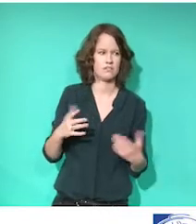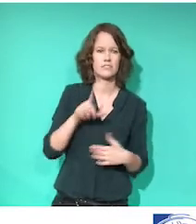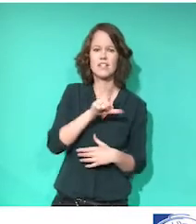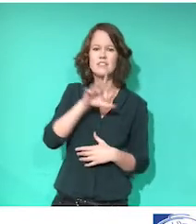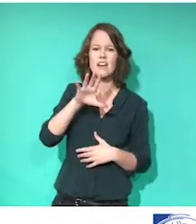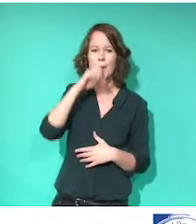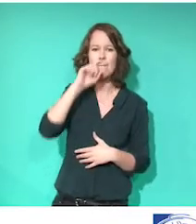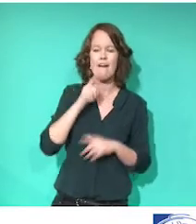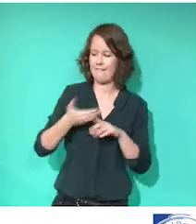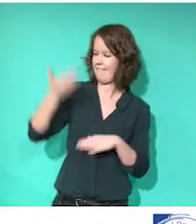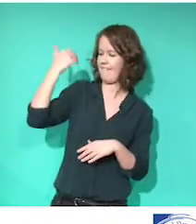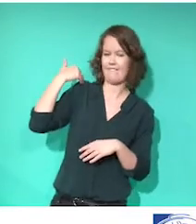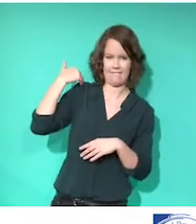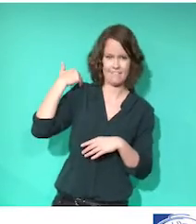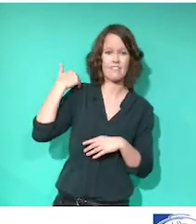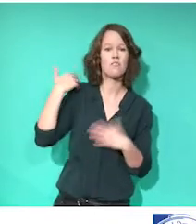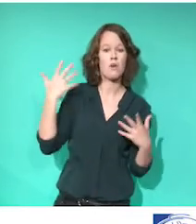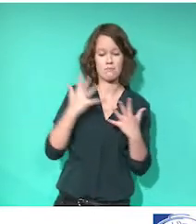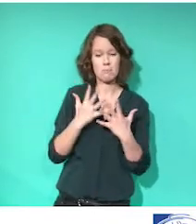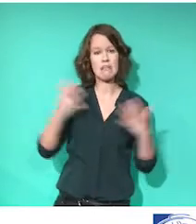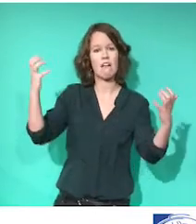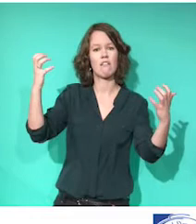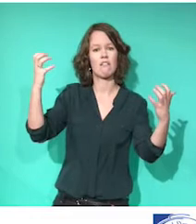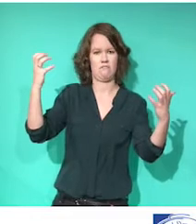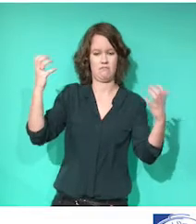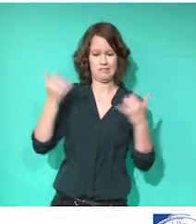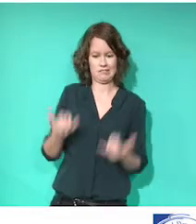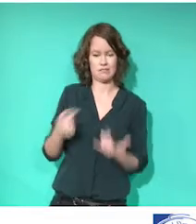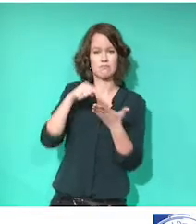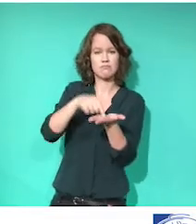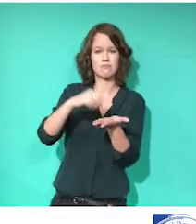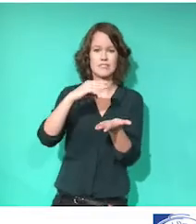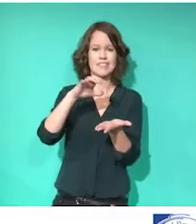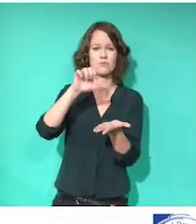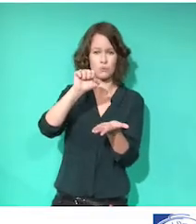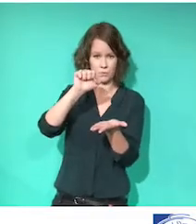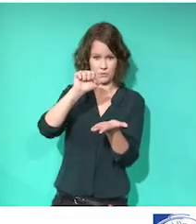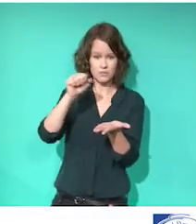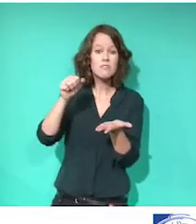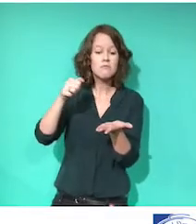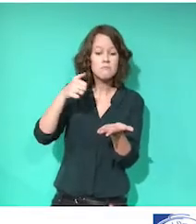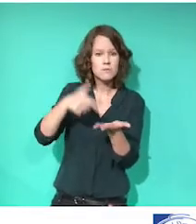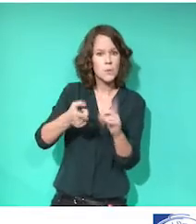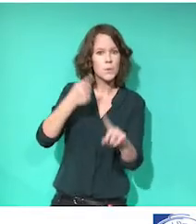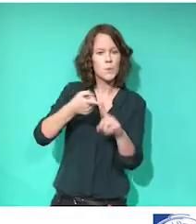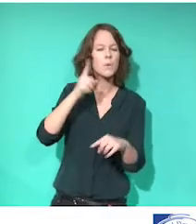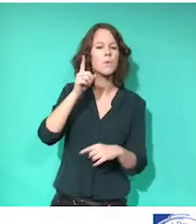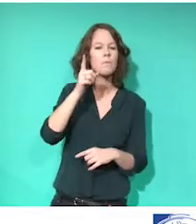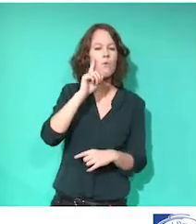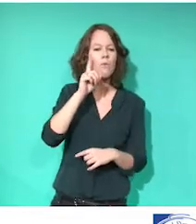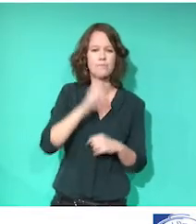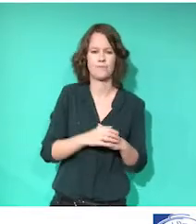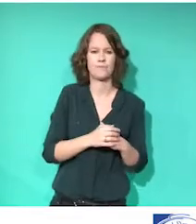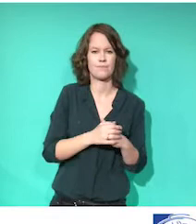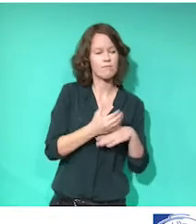dernier, à une plénière particulière au CESE, puisque cette Assemblée signait la Convention du Haut Conseil à l'égalité entre